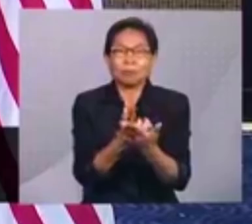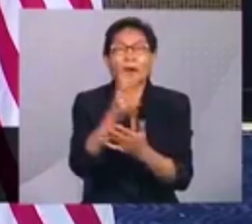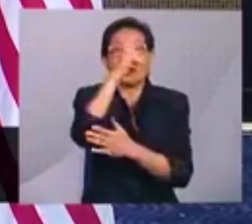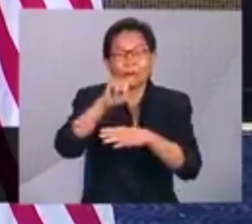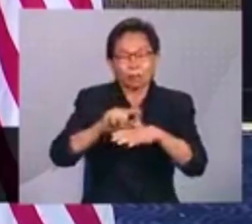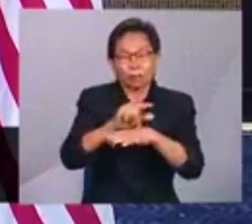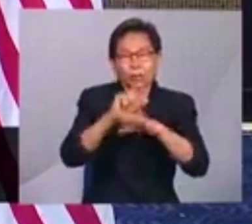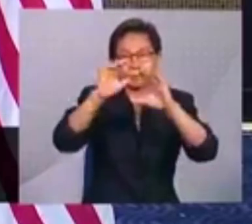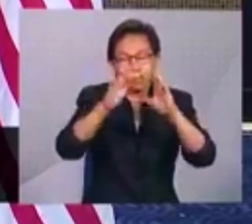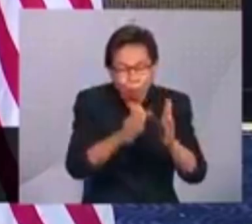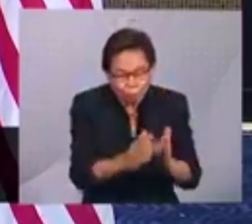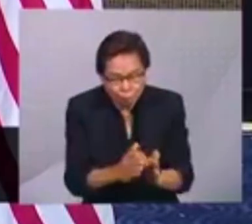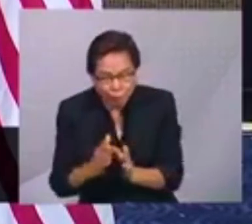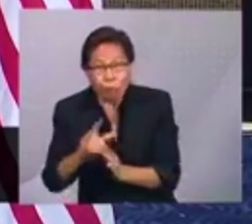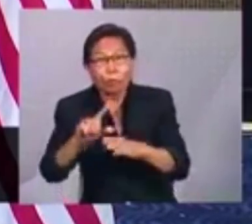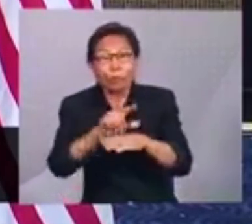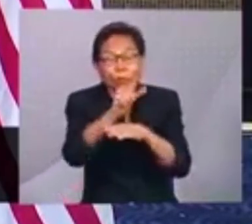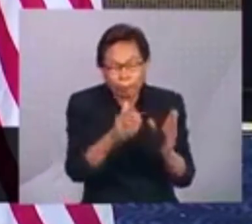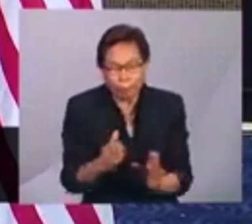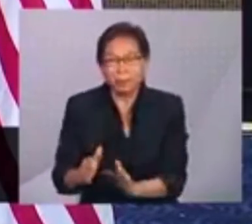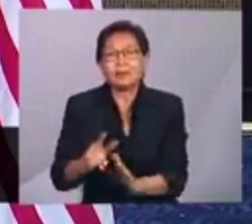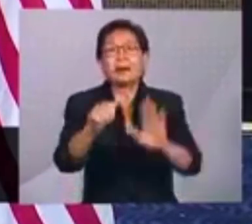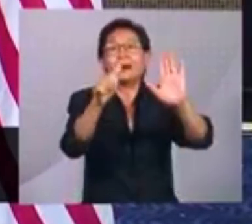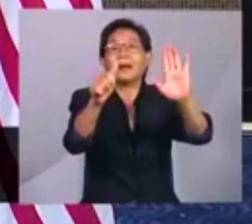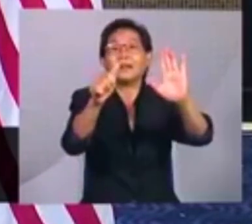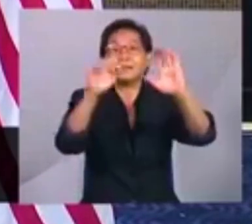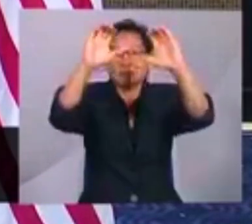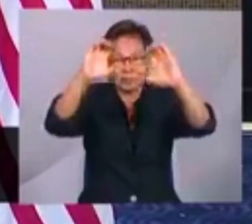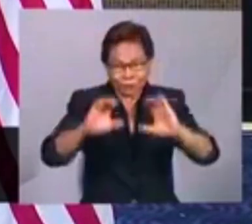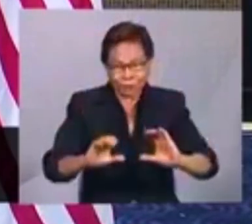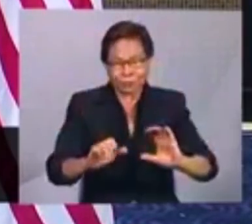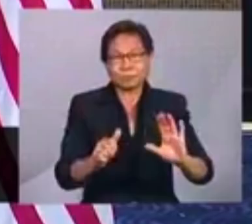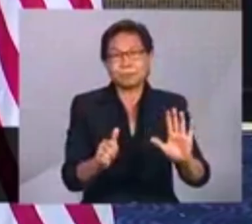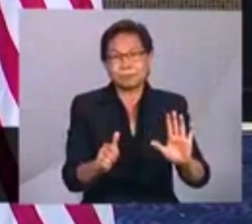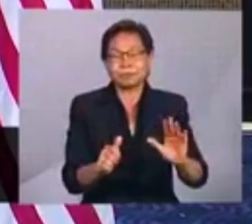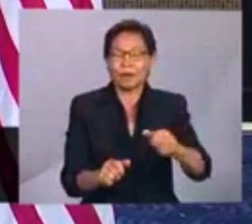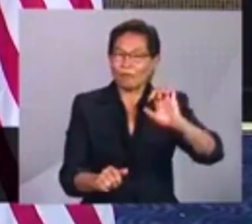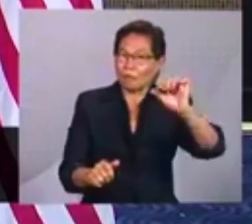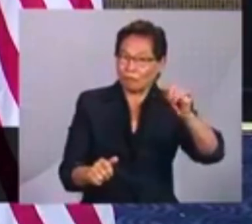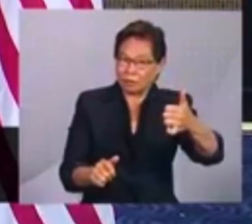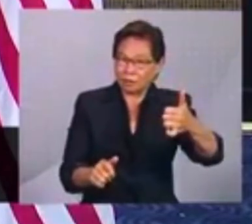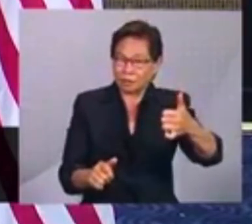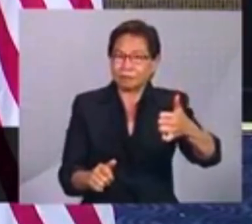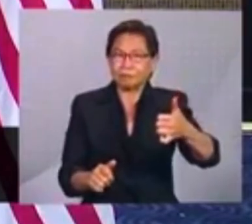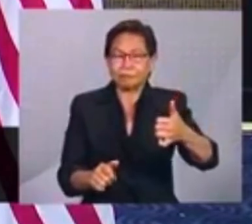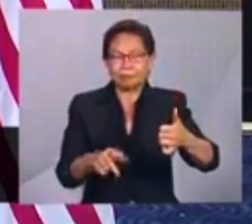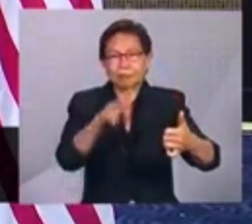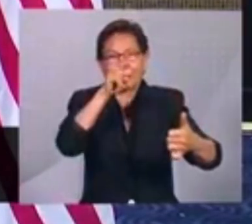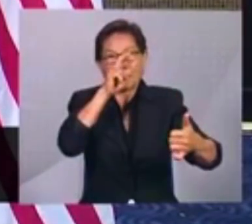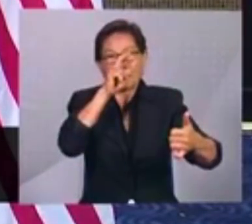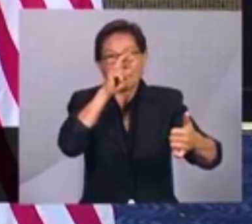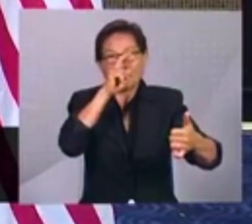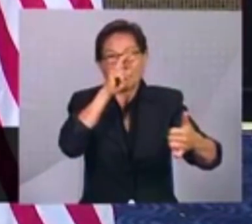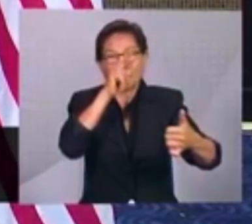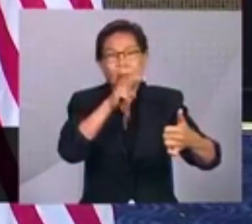menggunakan strategi yang merangkumi 6 pendekatan pertama ialah ketegasan